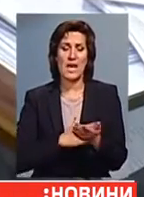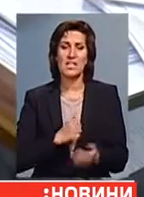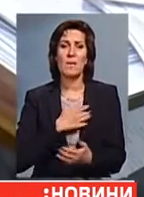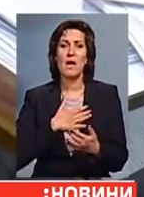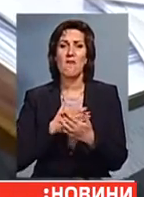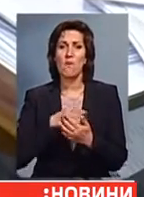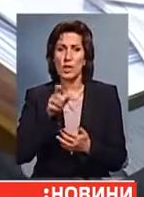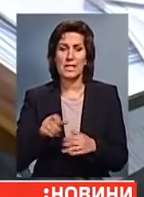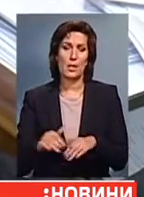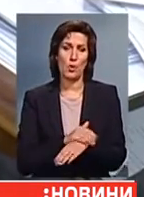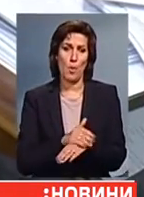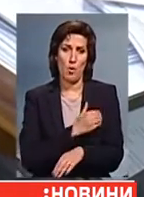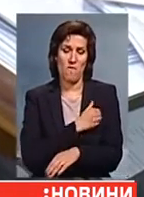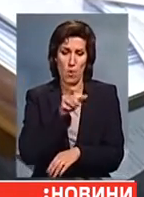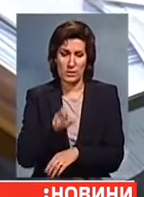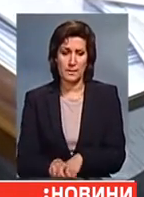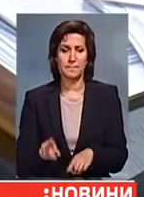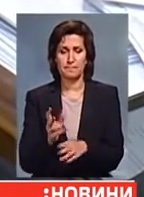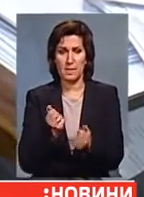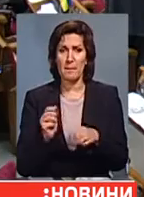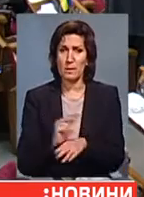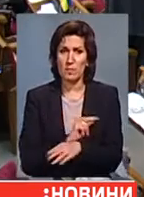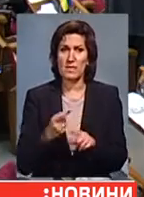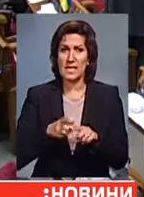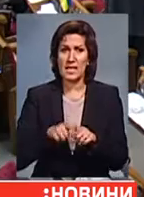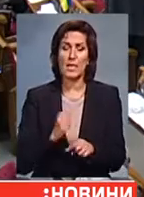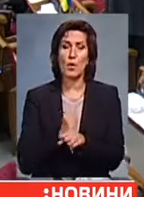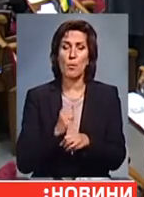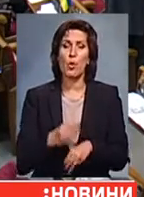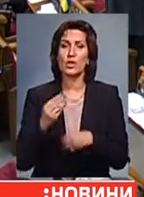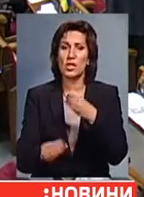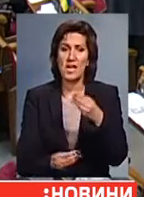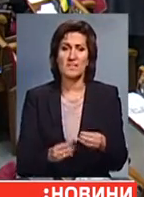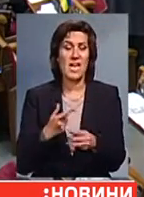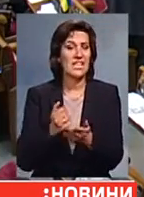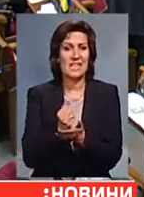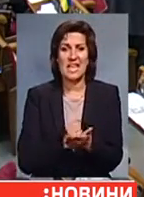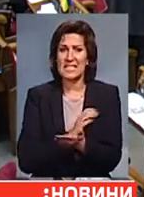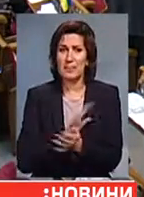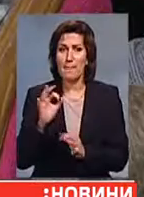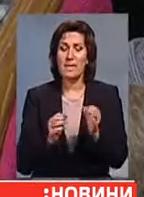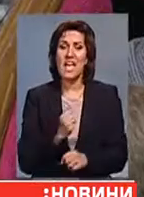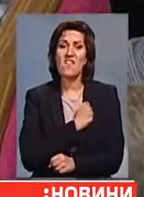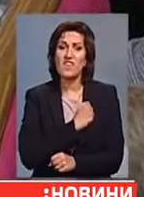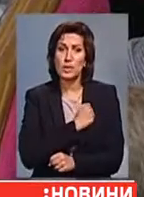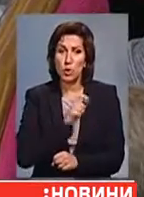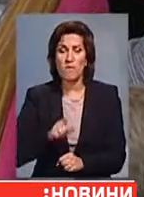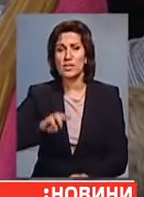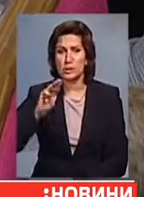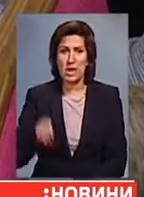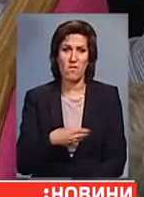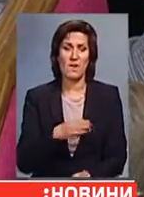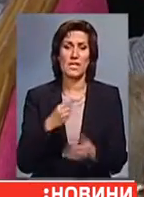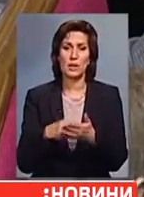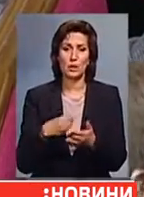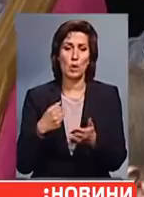волонтерам та добровольцям. А також приймають поправки, за якими роботодавців, що не зберегли пільги для військових,